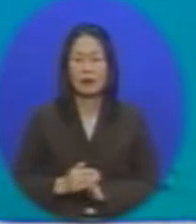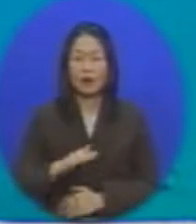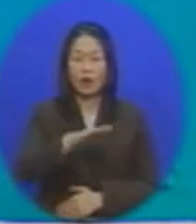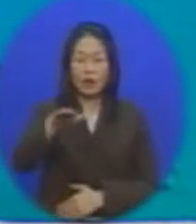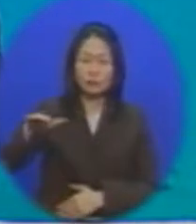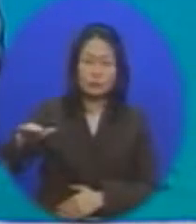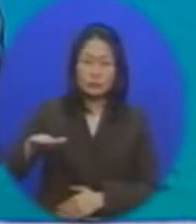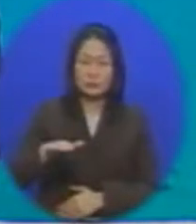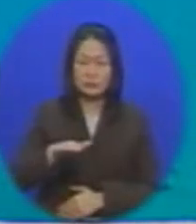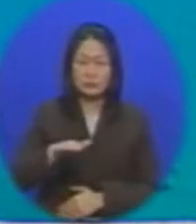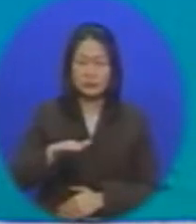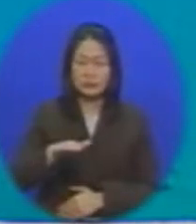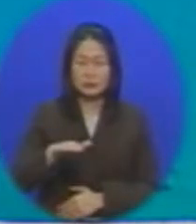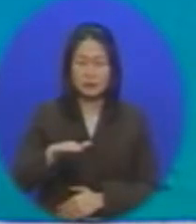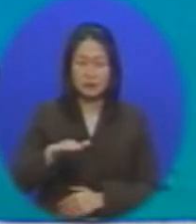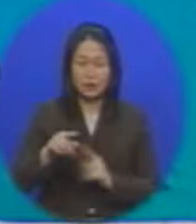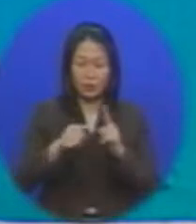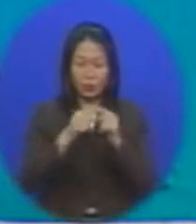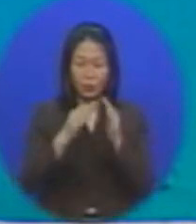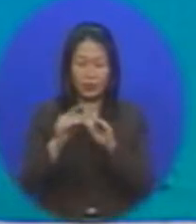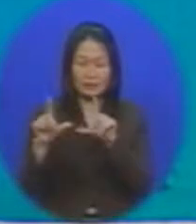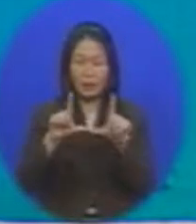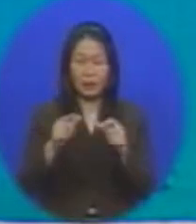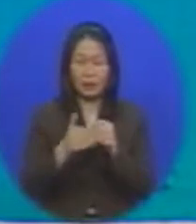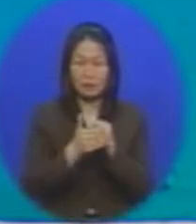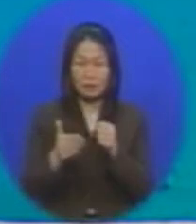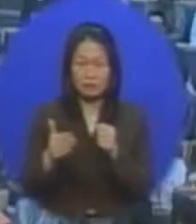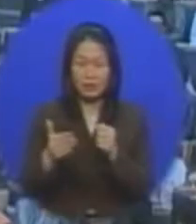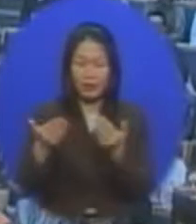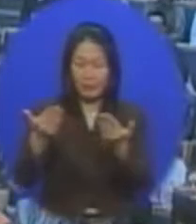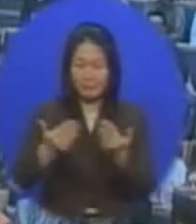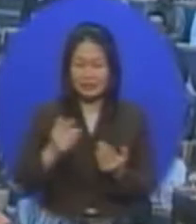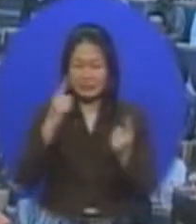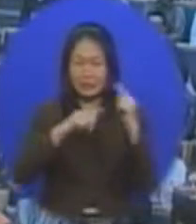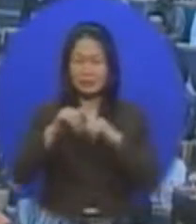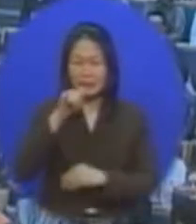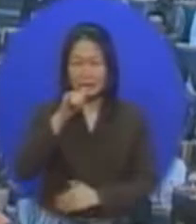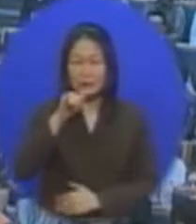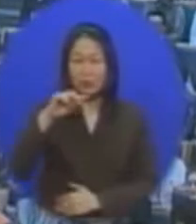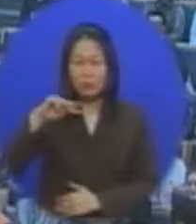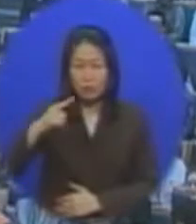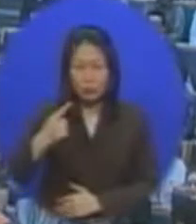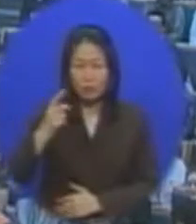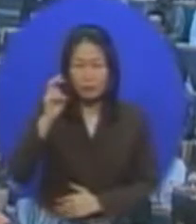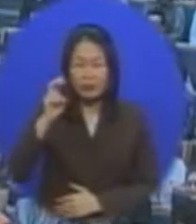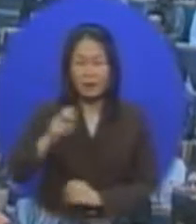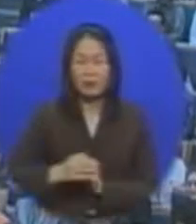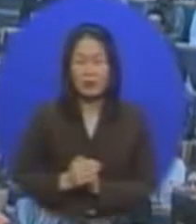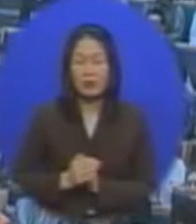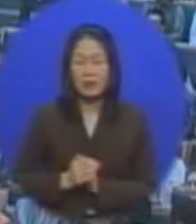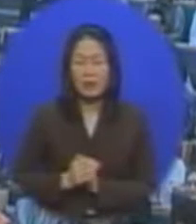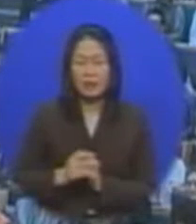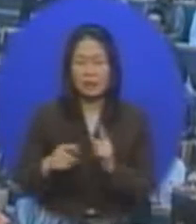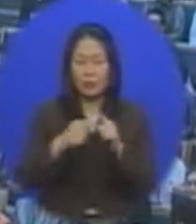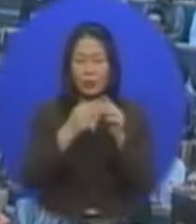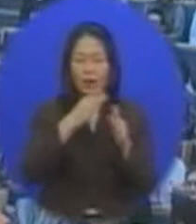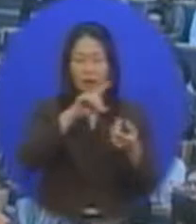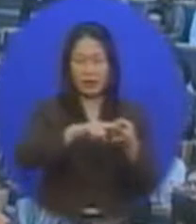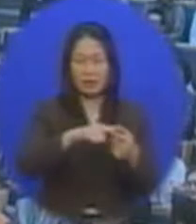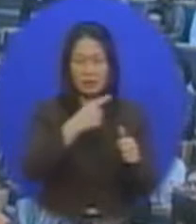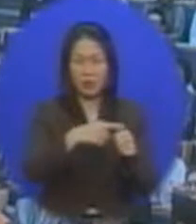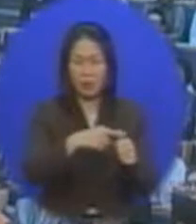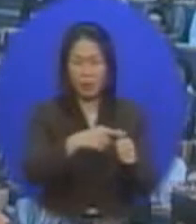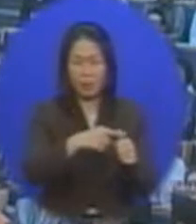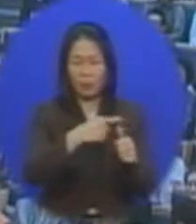여러분들이 교회 생활로 인해서 받은 상처가 호 있다하더라도 교회의 대해서 비판하고